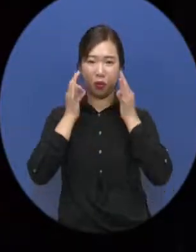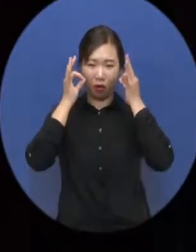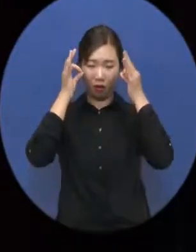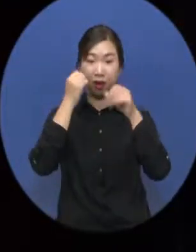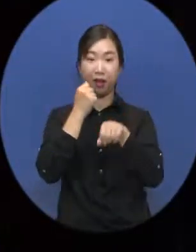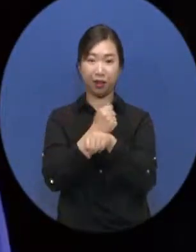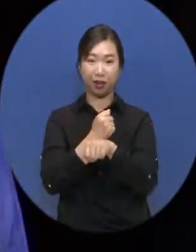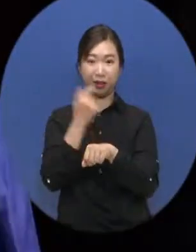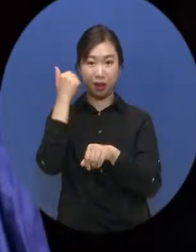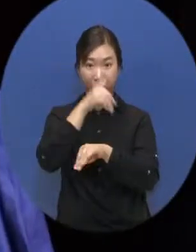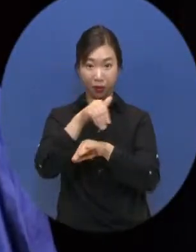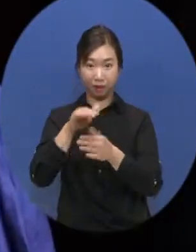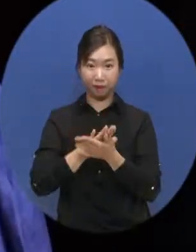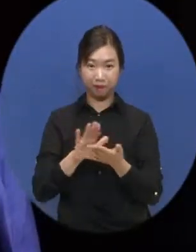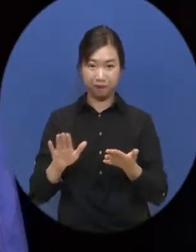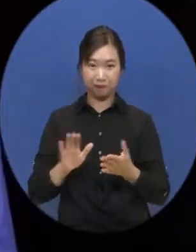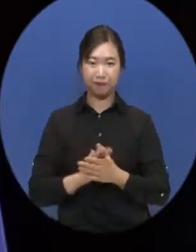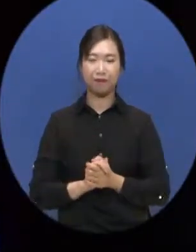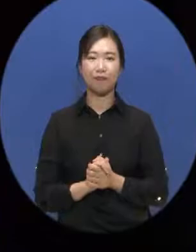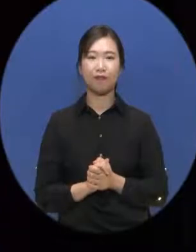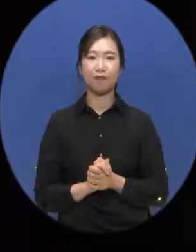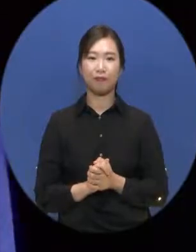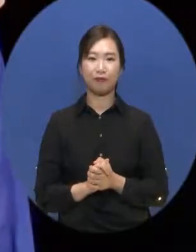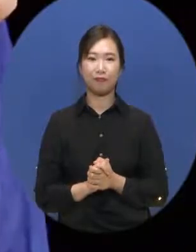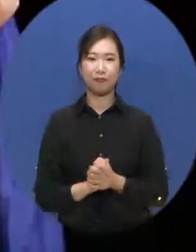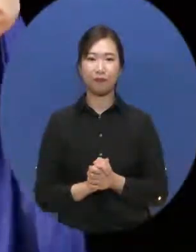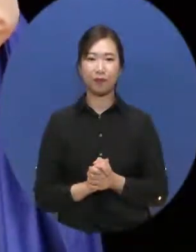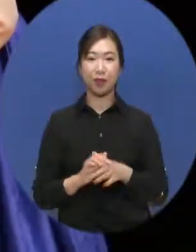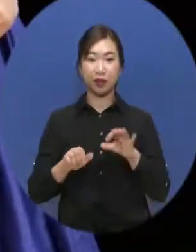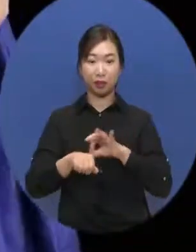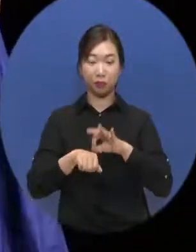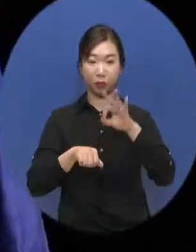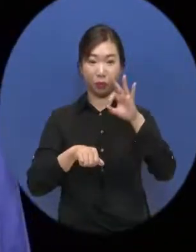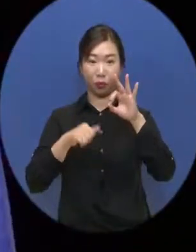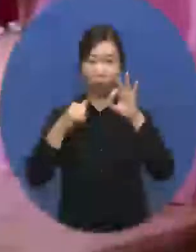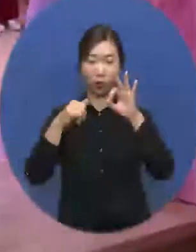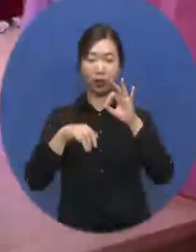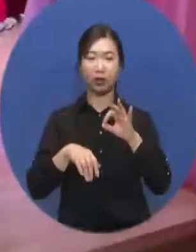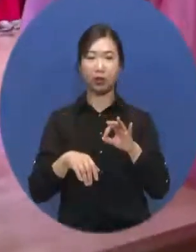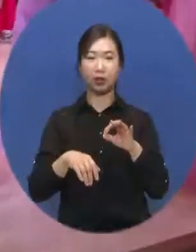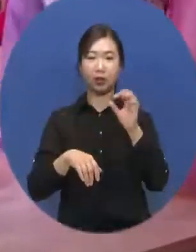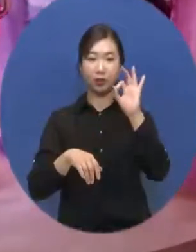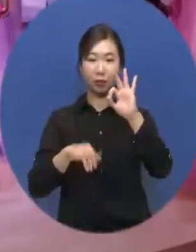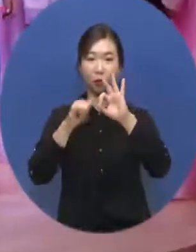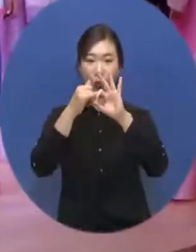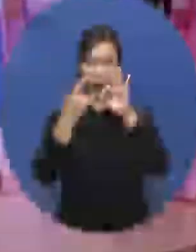합니다. 제10회 시흥시 예절과 다도 경연대회는